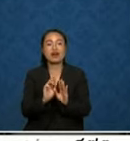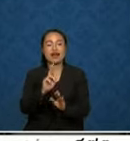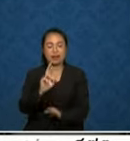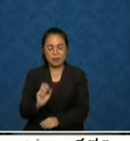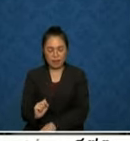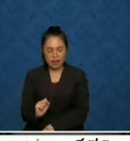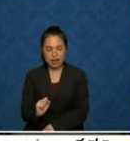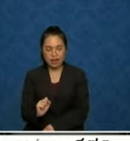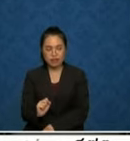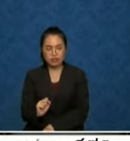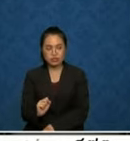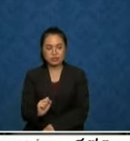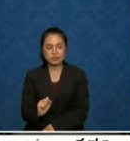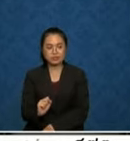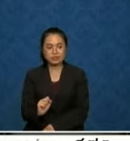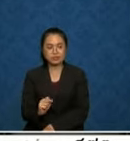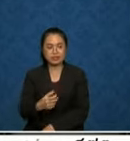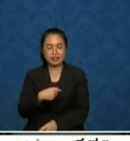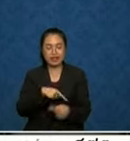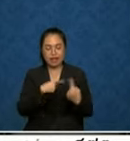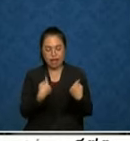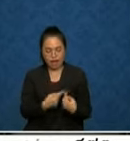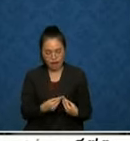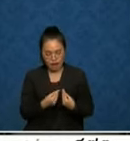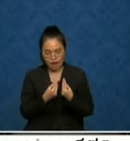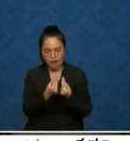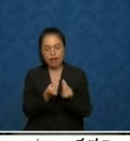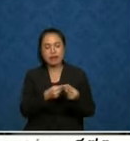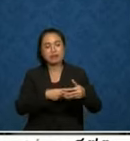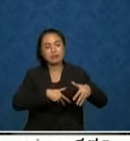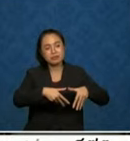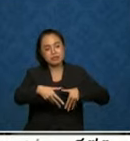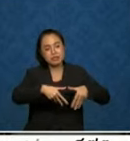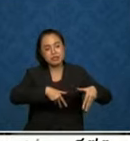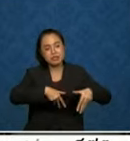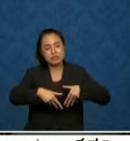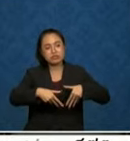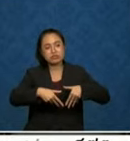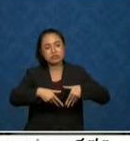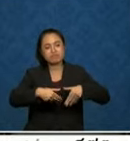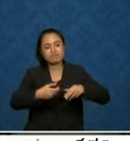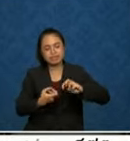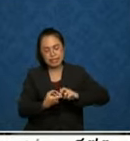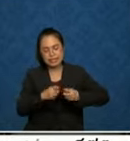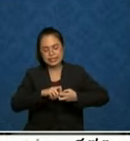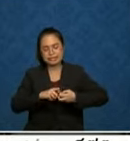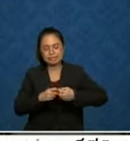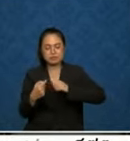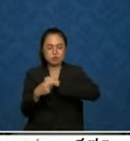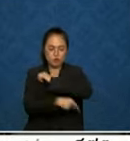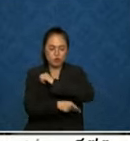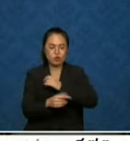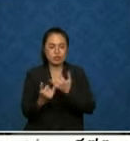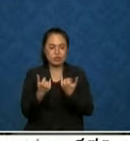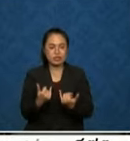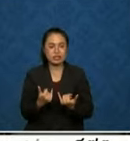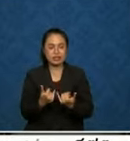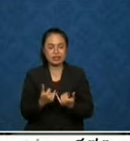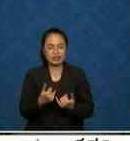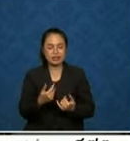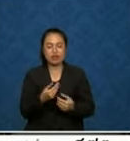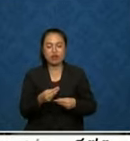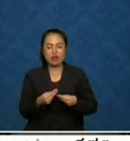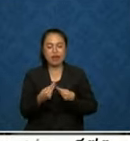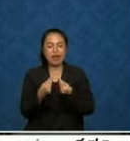าแห่งนี้และขอส่งกำลังใจให้กับประชาชนที่กำลังประสบภัยทางการเงินอยู่ในขณะนี้นะคะขอให้ทุกท่าน